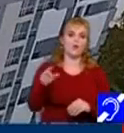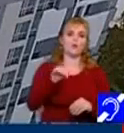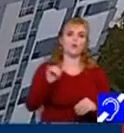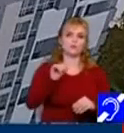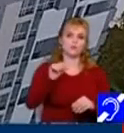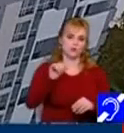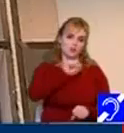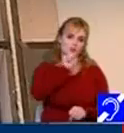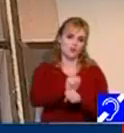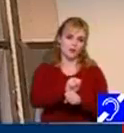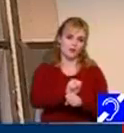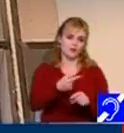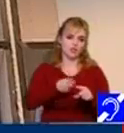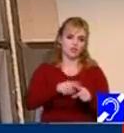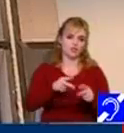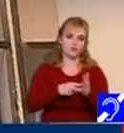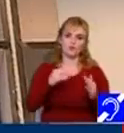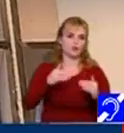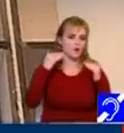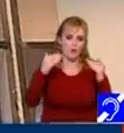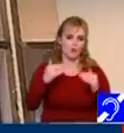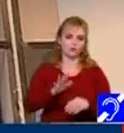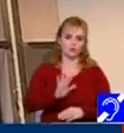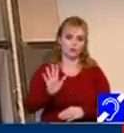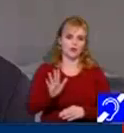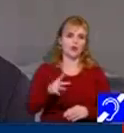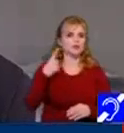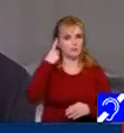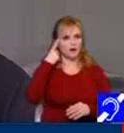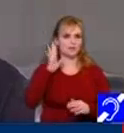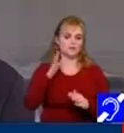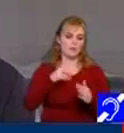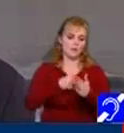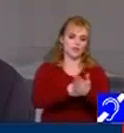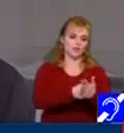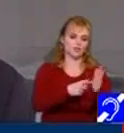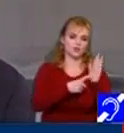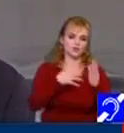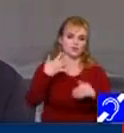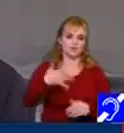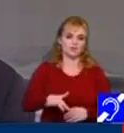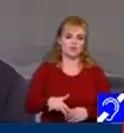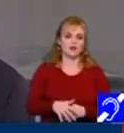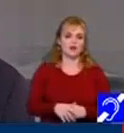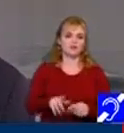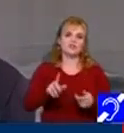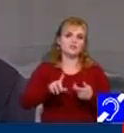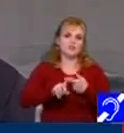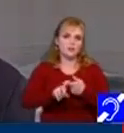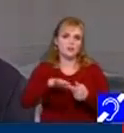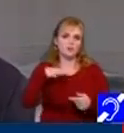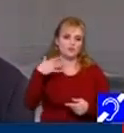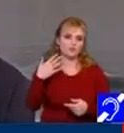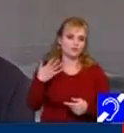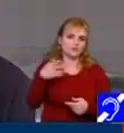în viitor. Nu ar trebui să se cumpească mai mult, dar iar zic, mai sunt mai mulți factori, chiar și cei politici, fiscali, care